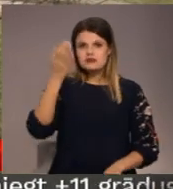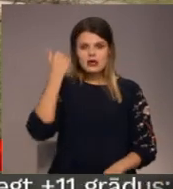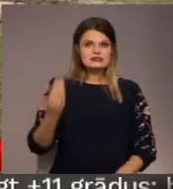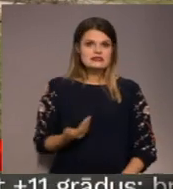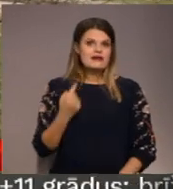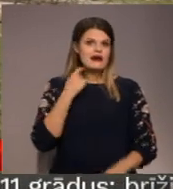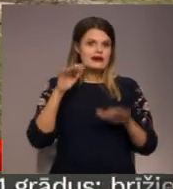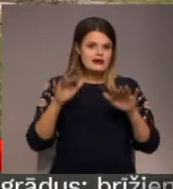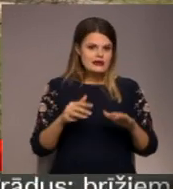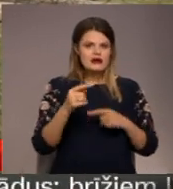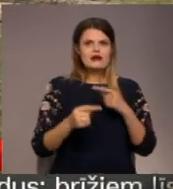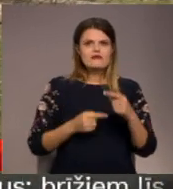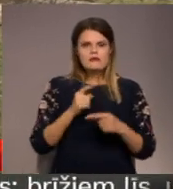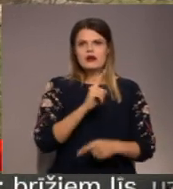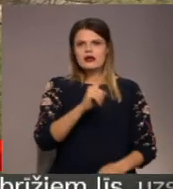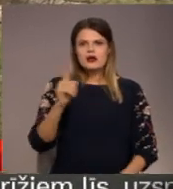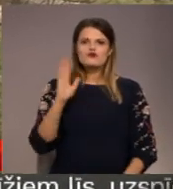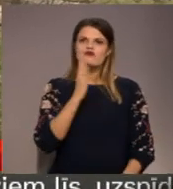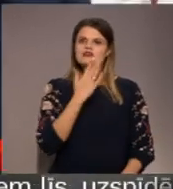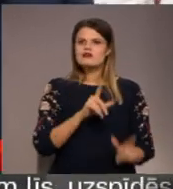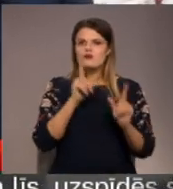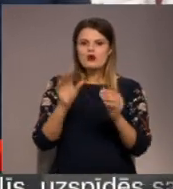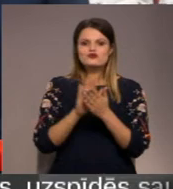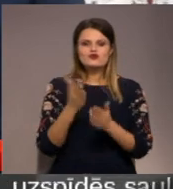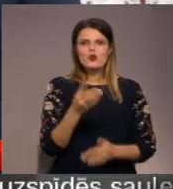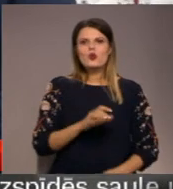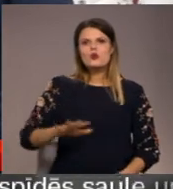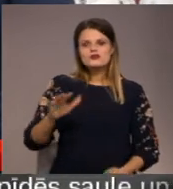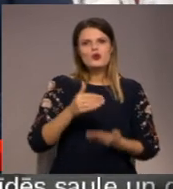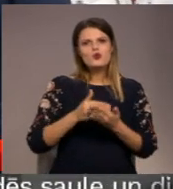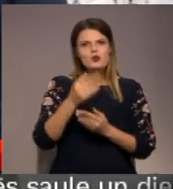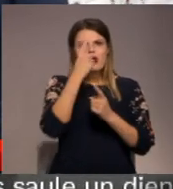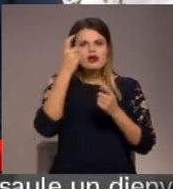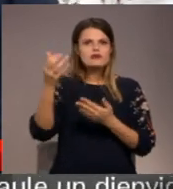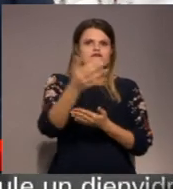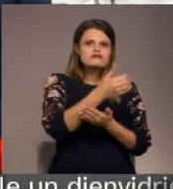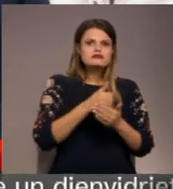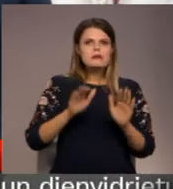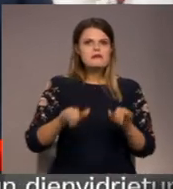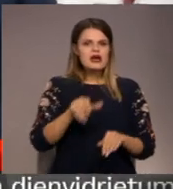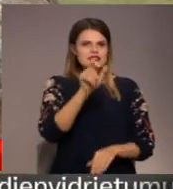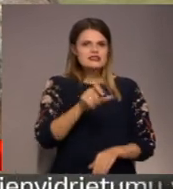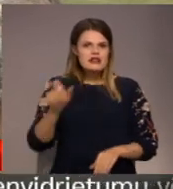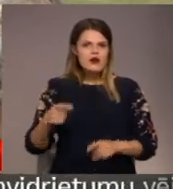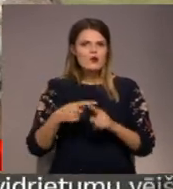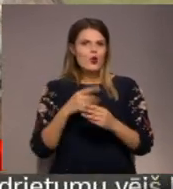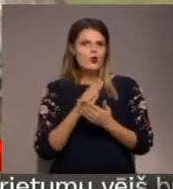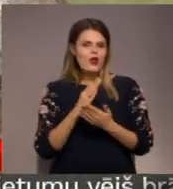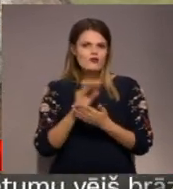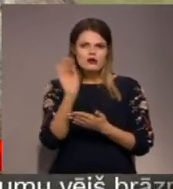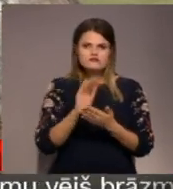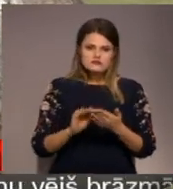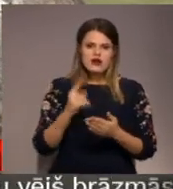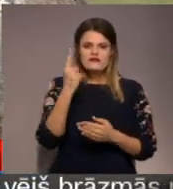dzīvoja Rīgā, nepārtraucik vasaru doties uz Kurzemi, turpinot vākt ziņas un faktus par ļaudīm un notikumiem. Viena no pieturām